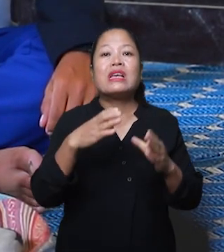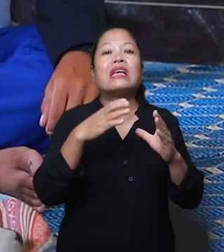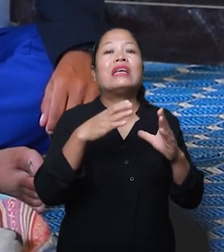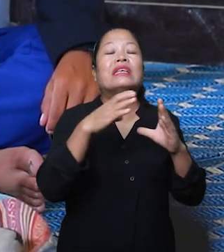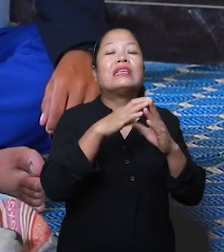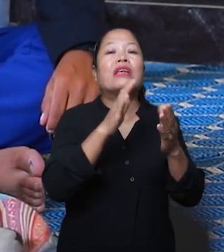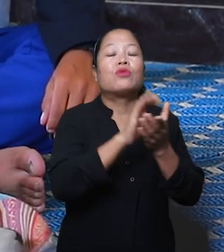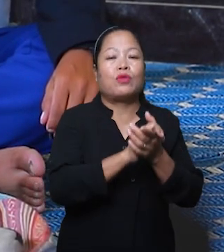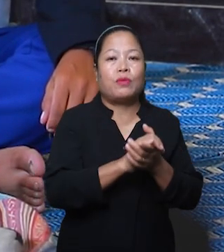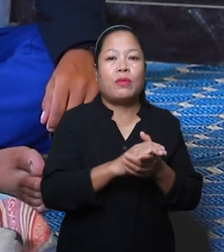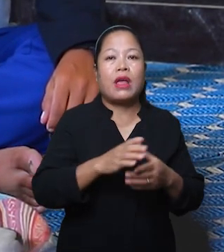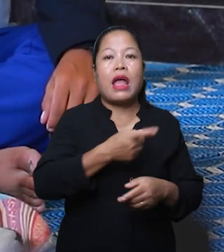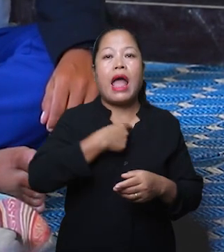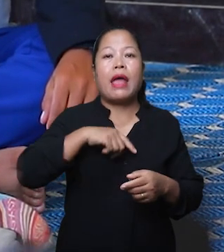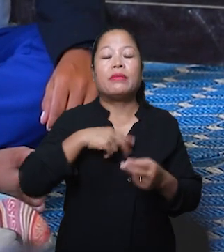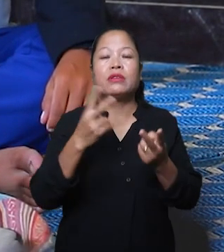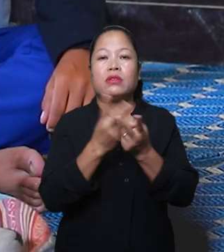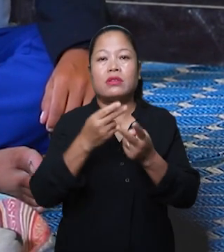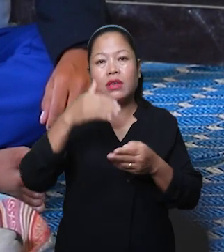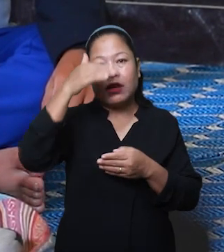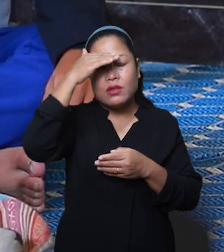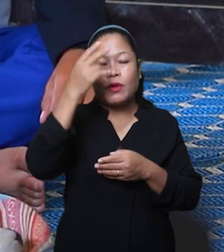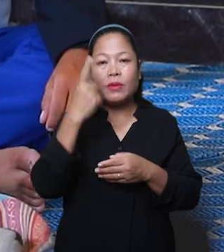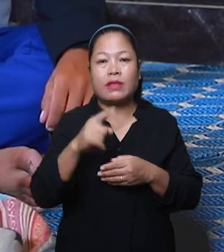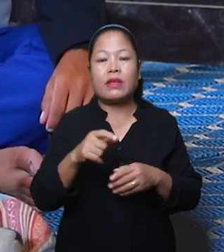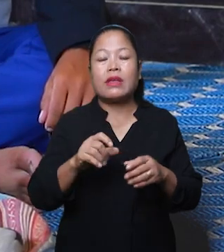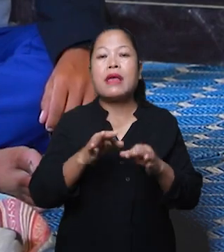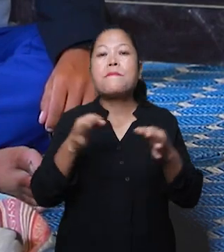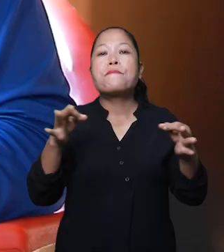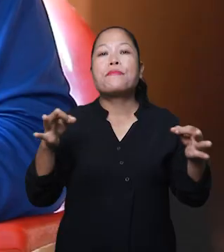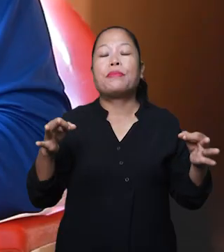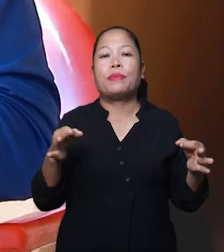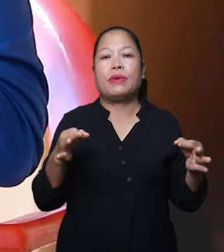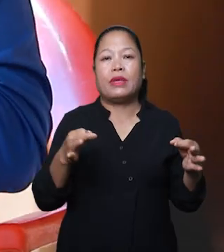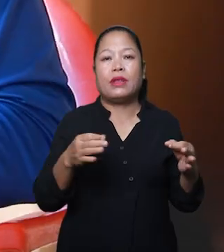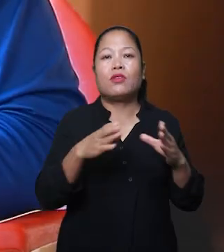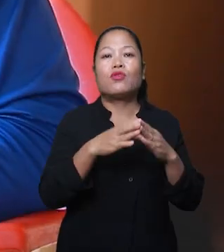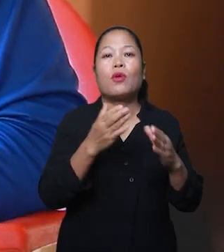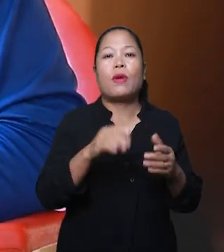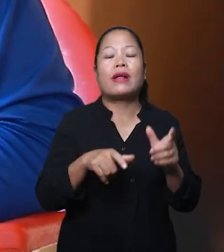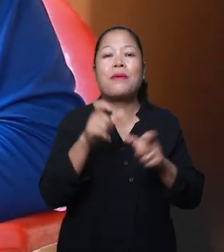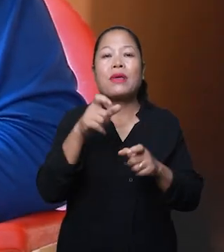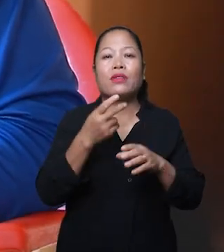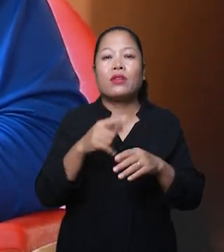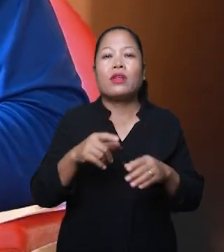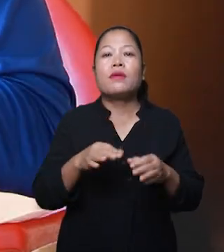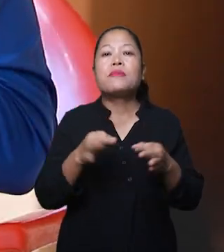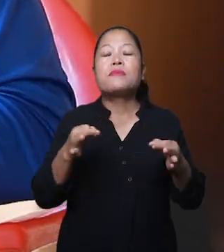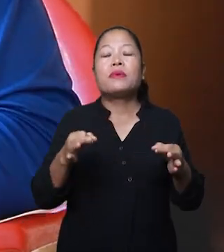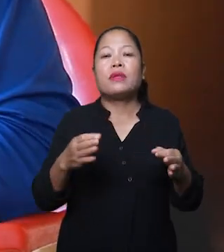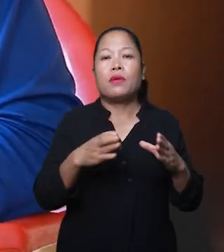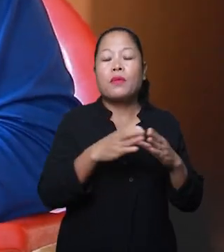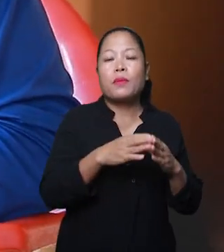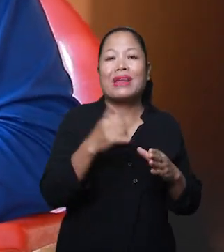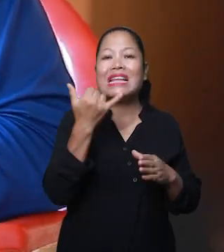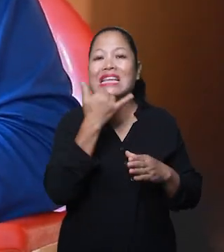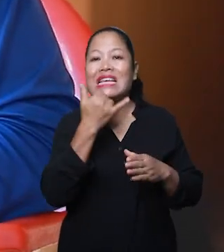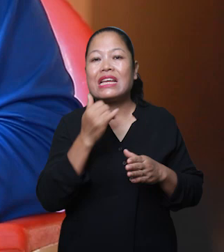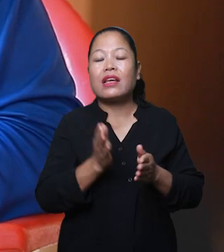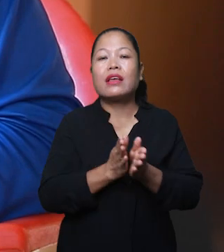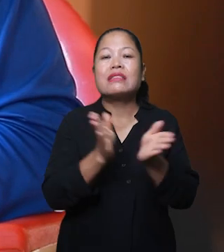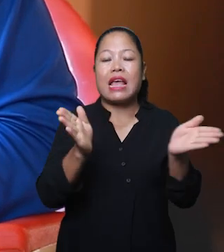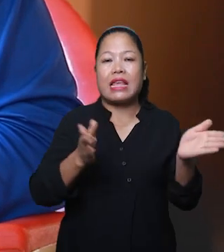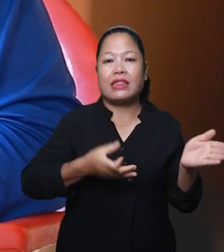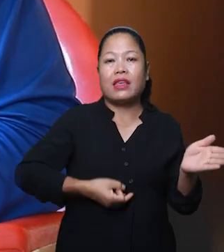पियर सपोर्ट ग्रुपमा हामी जस्तै समस्या भएको विभिन्न व्यक्तिहरू हुनुहुन्छ सबै एउटै समस्या भएको तर विभिन्न वर्ग